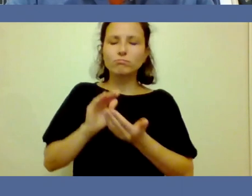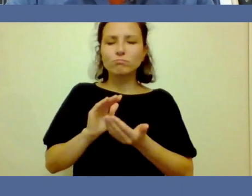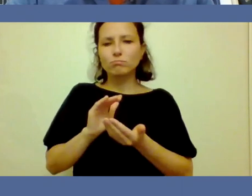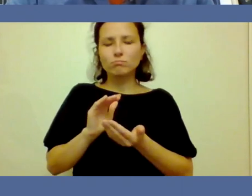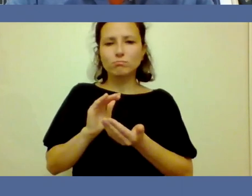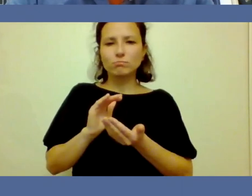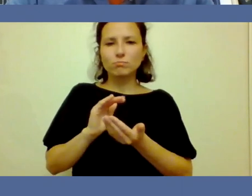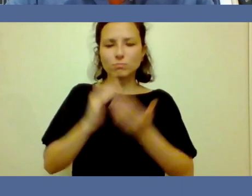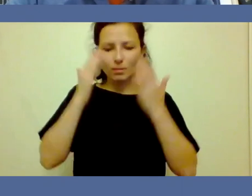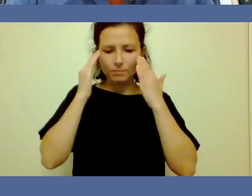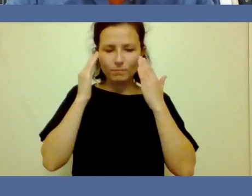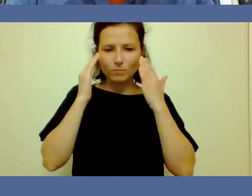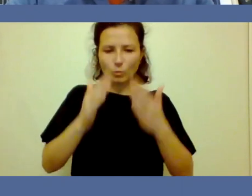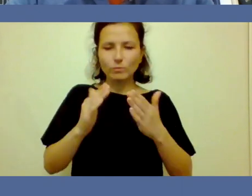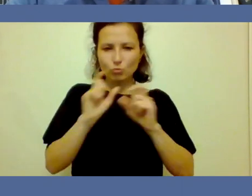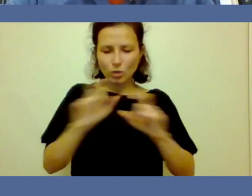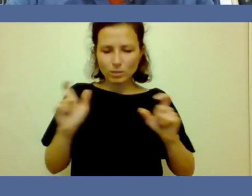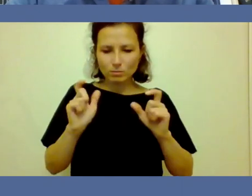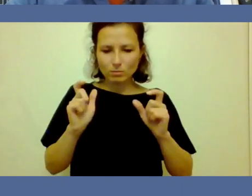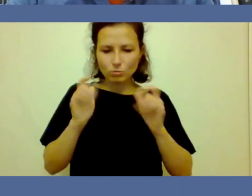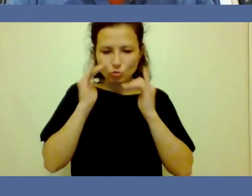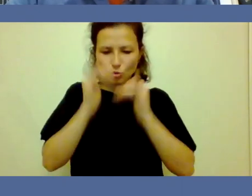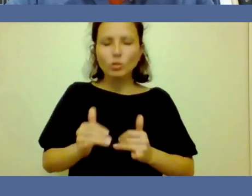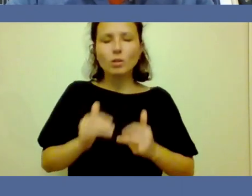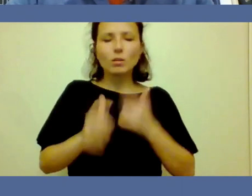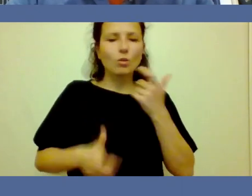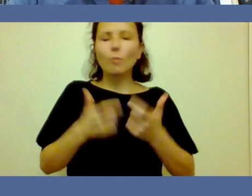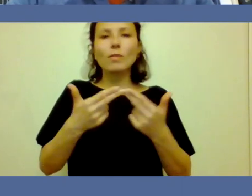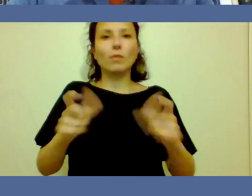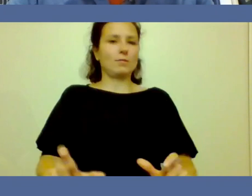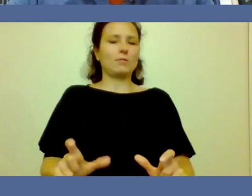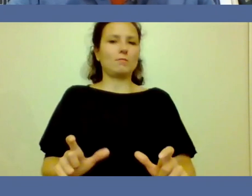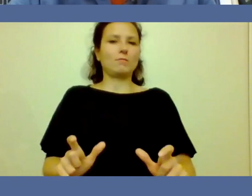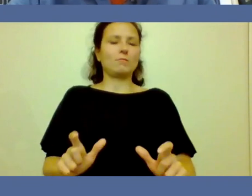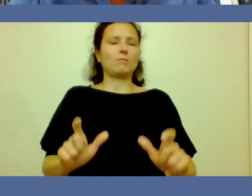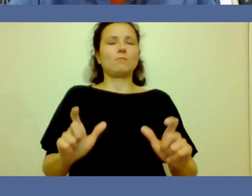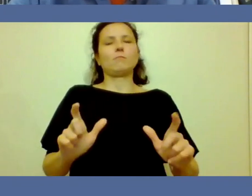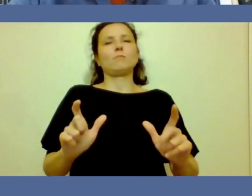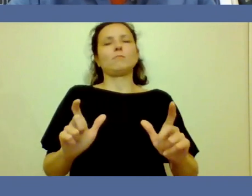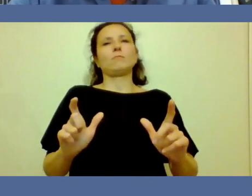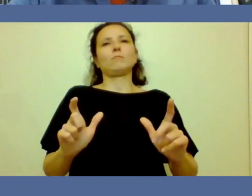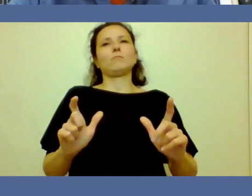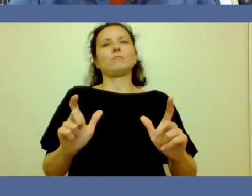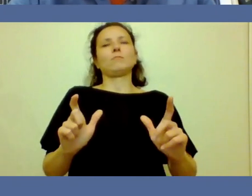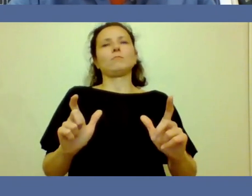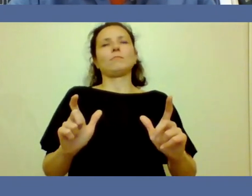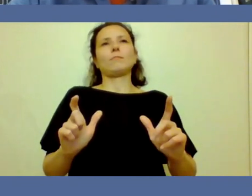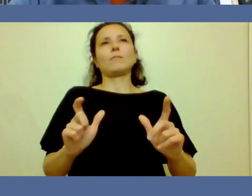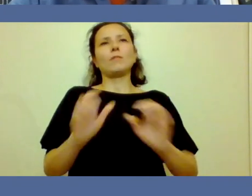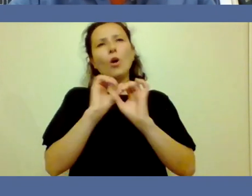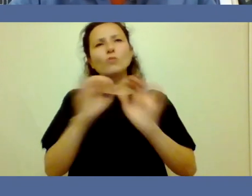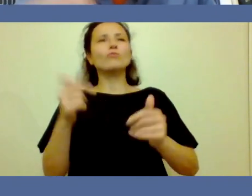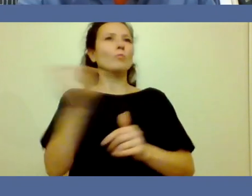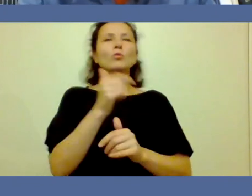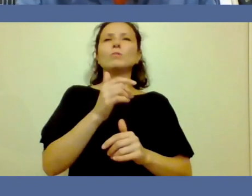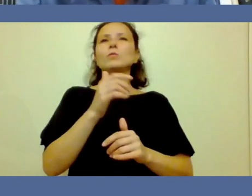i spędzam czas absolutnie robiąc nic. To jest, oczywiście musi być gorąco. Ja wiem,